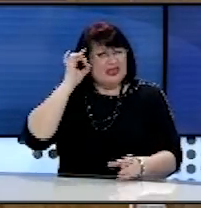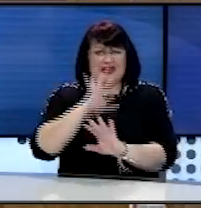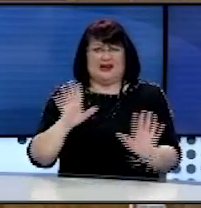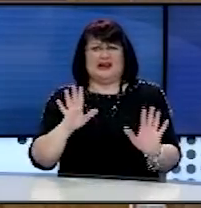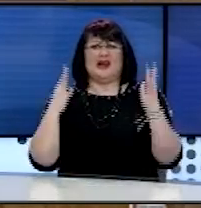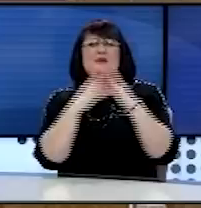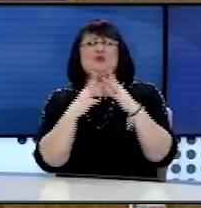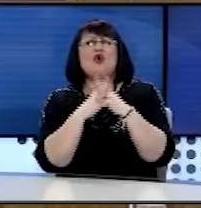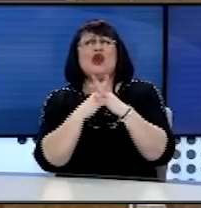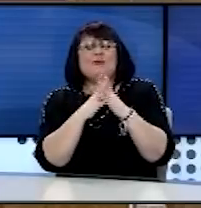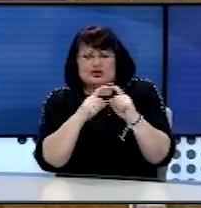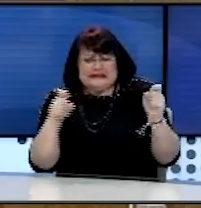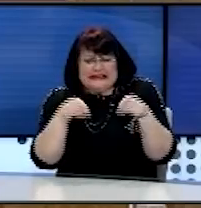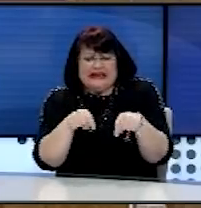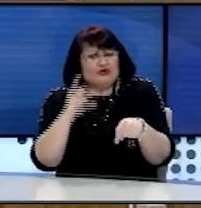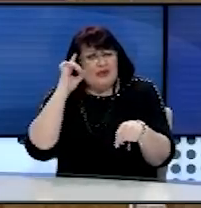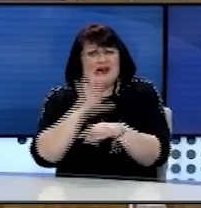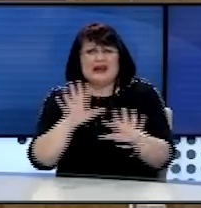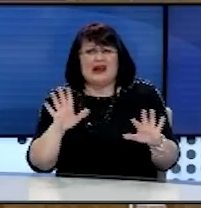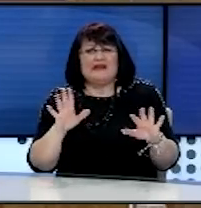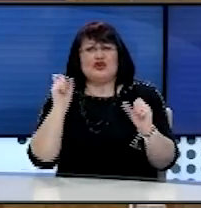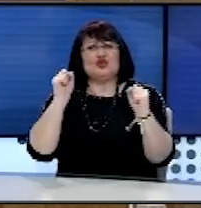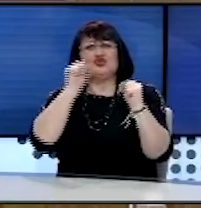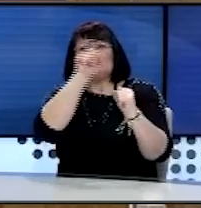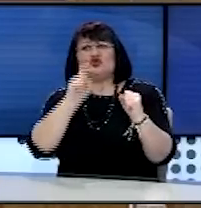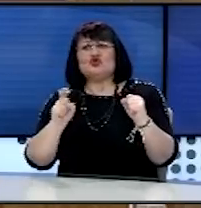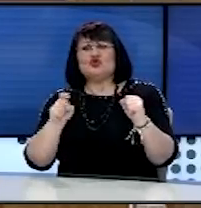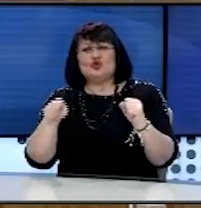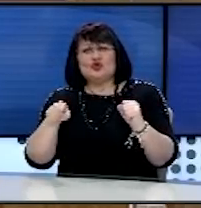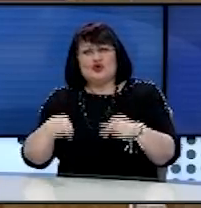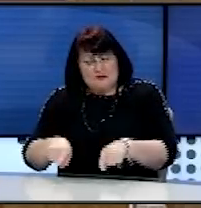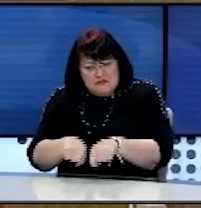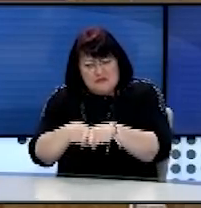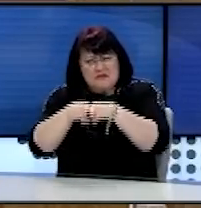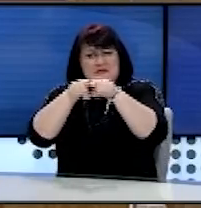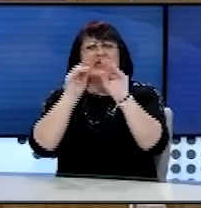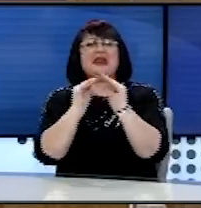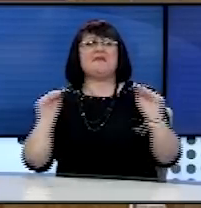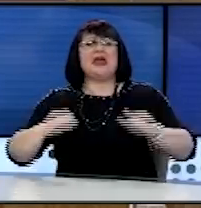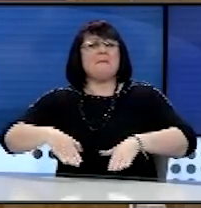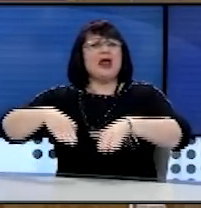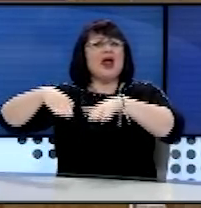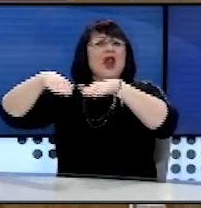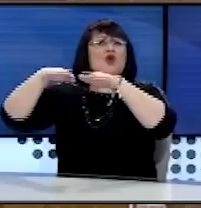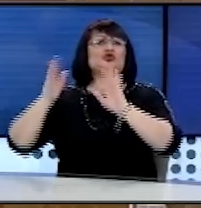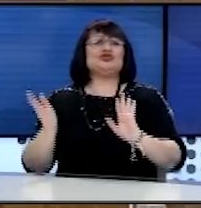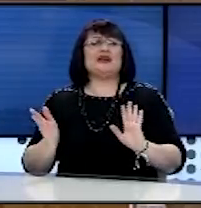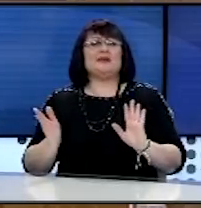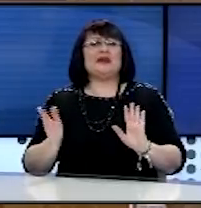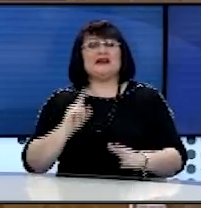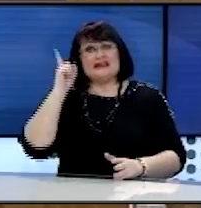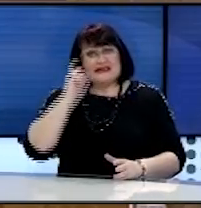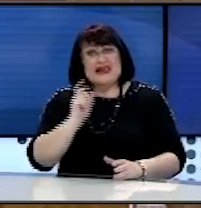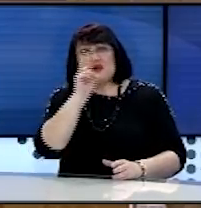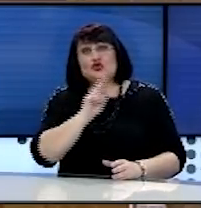καταλάβει», λέει, «τι πόλεμος είναι αυτός. Εμείς που ζούσαμε εδώ, μεγαλώσαμε με μια ηρεμία, ξέρετε, επί